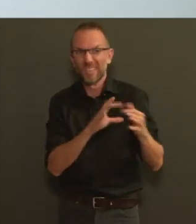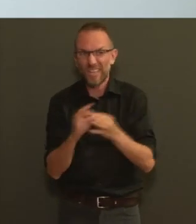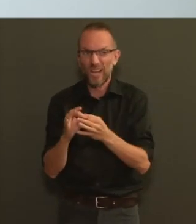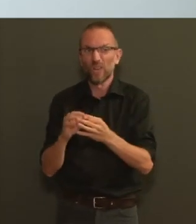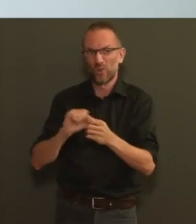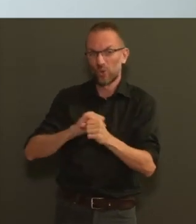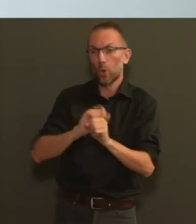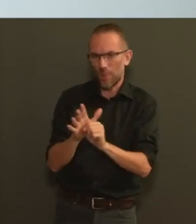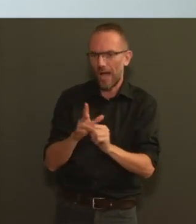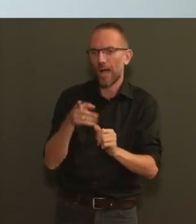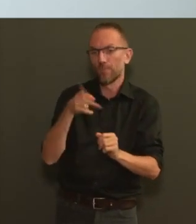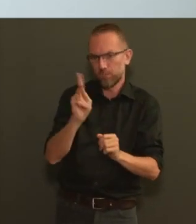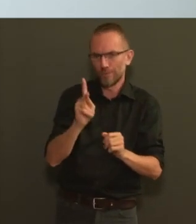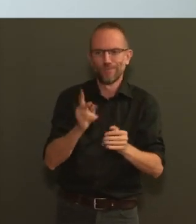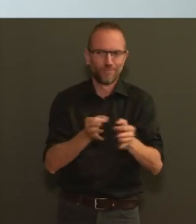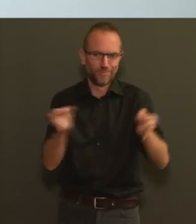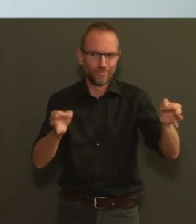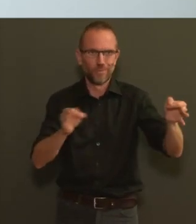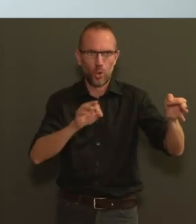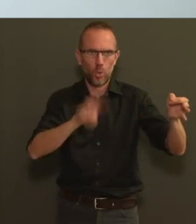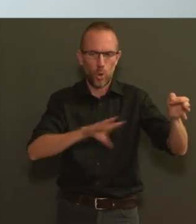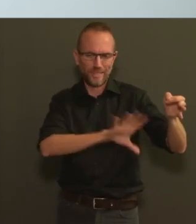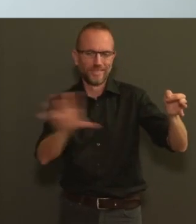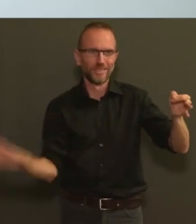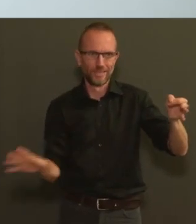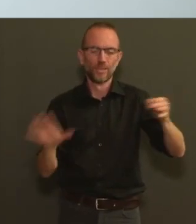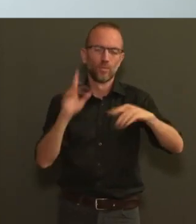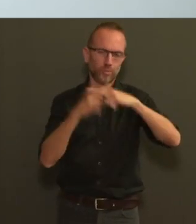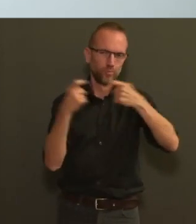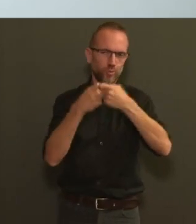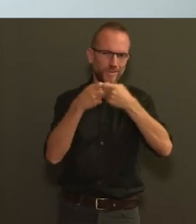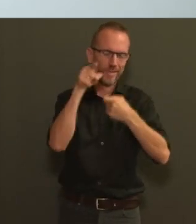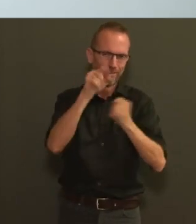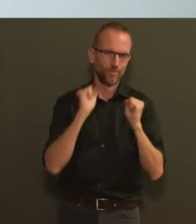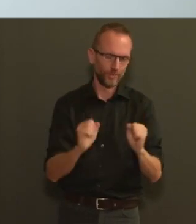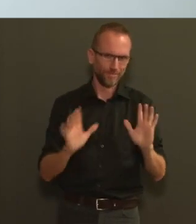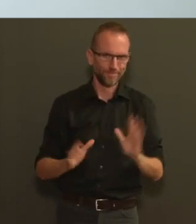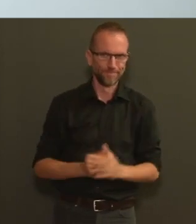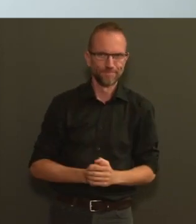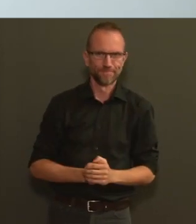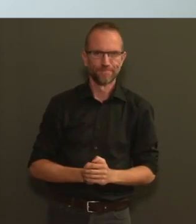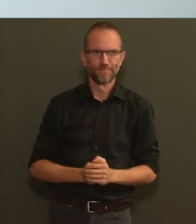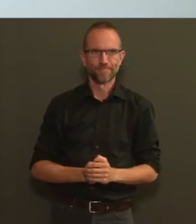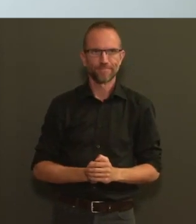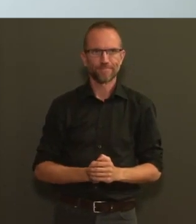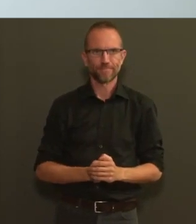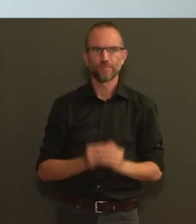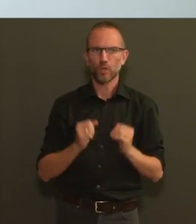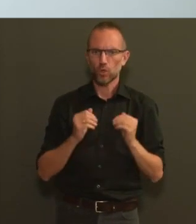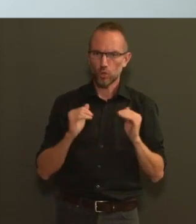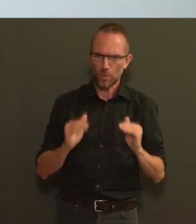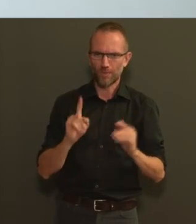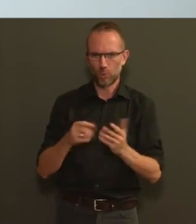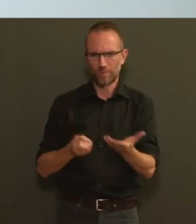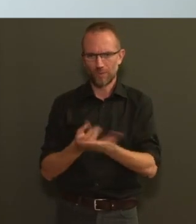plus intense dans la partie wallonne du pays et dans la région de Bruxelles-Capitale. Il faut bien souligner que nous arrivons,